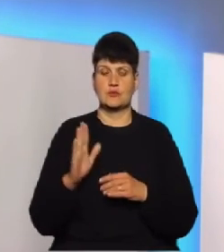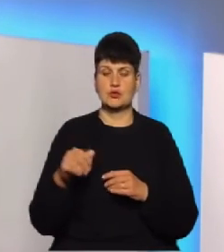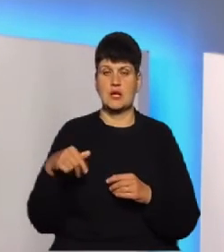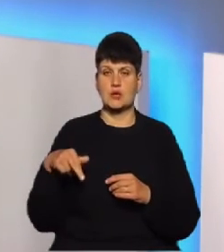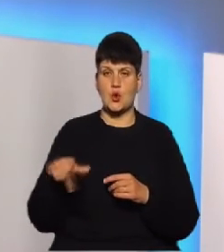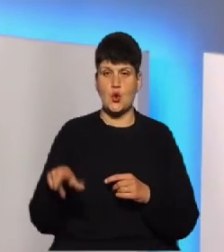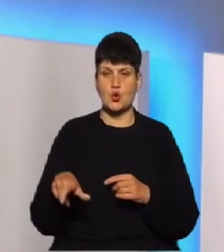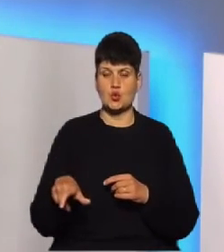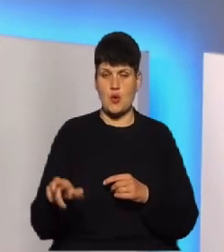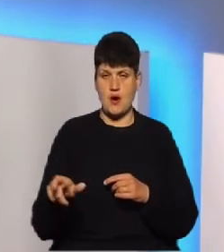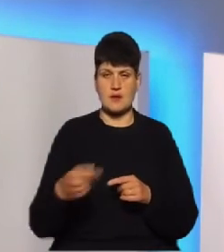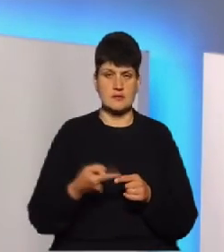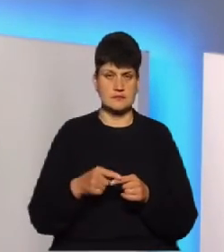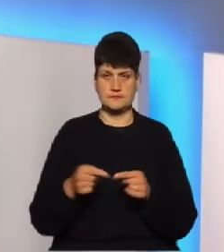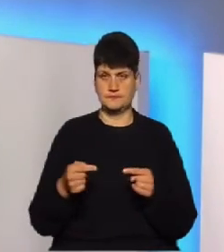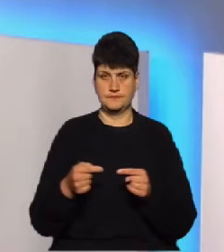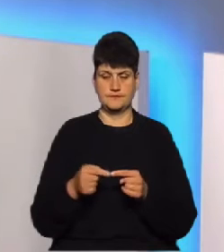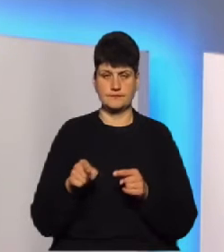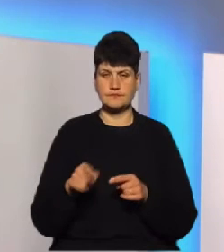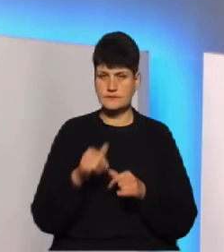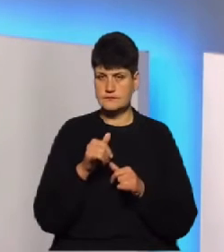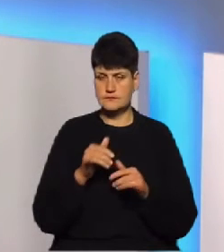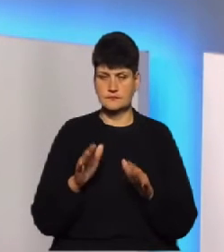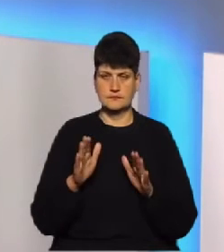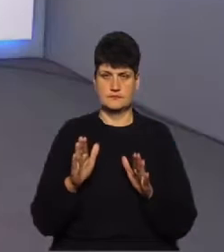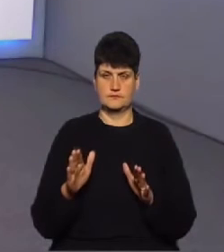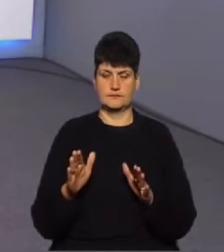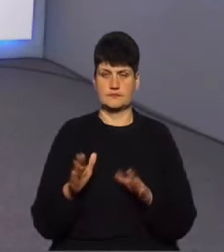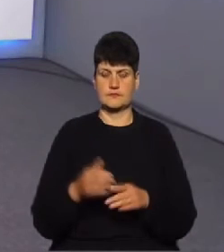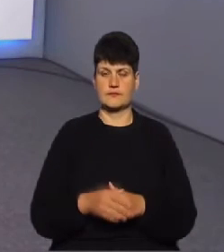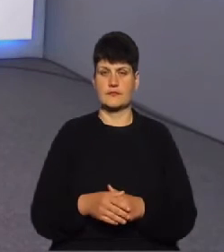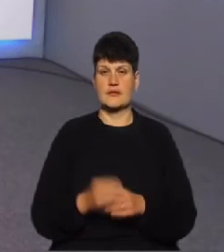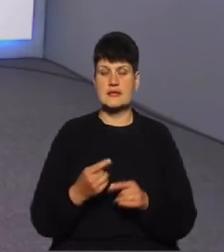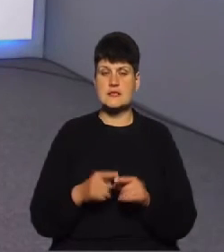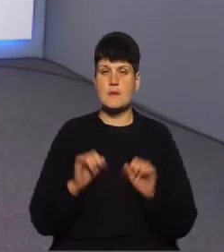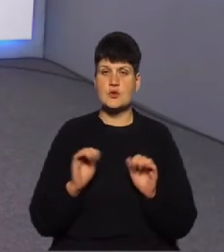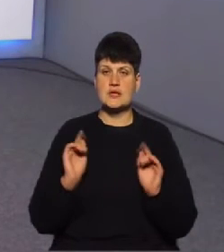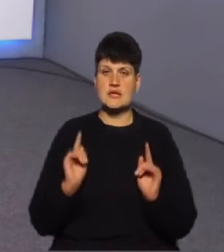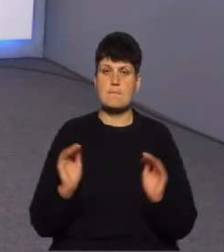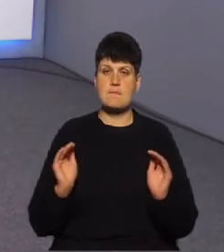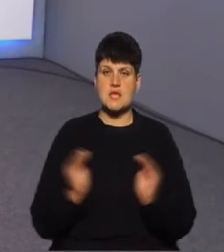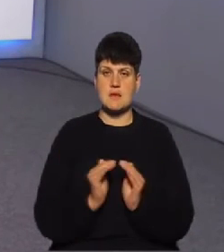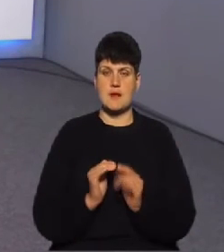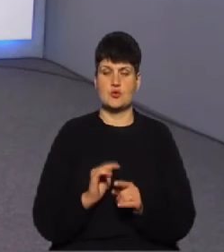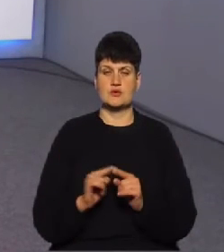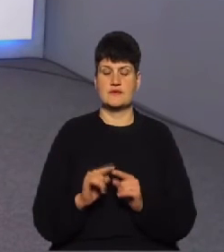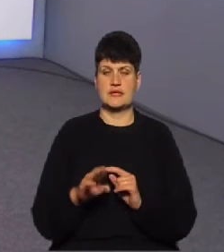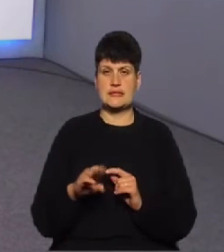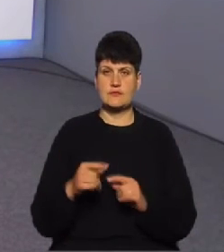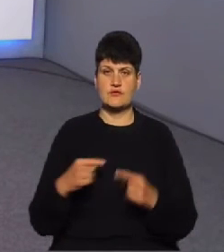однозначно. Не може бути так безпечно для пішоходів. Звісно, це можна тільки мінімальну швидкість, бо в іншому випадку це будуть